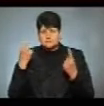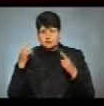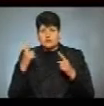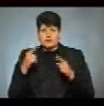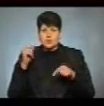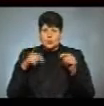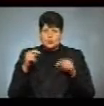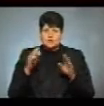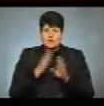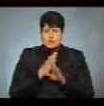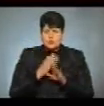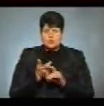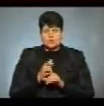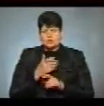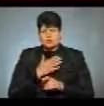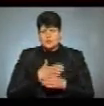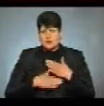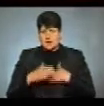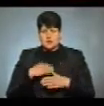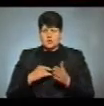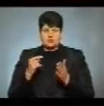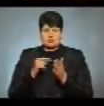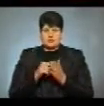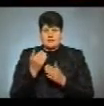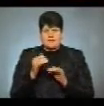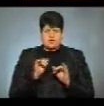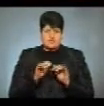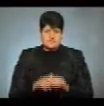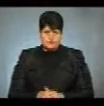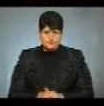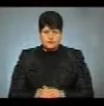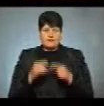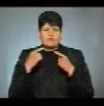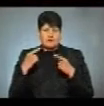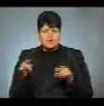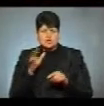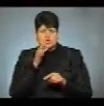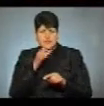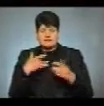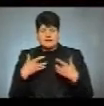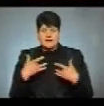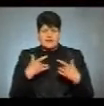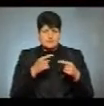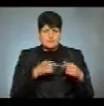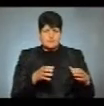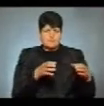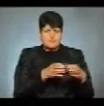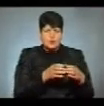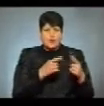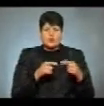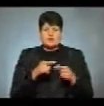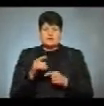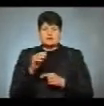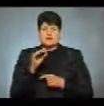дощову. Дуже рада я, що попала на ваші дійства. В цей час на іншій локації у драмтеатрі організатор мистецького фестивалю